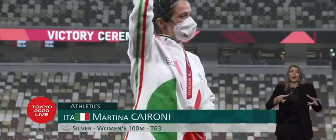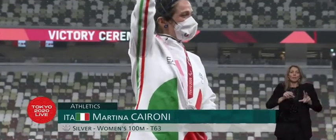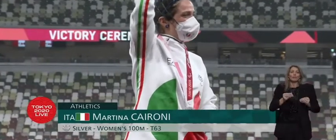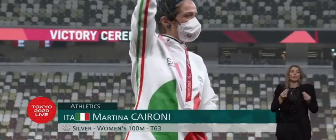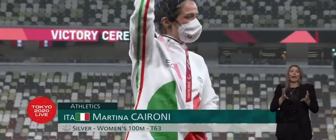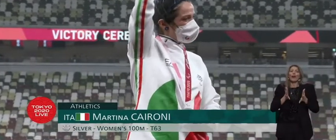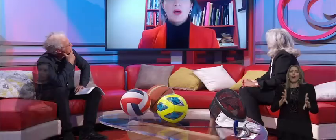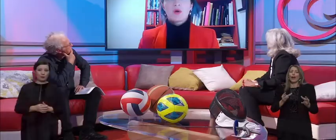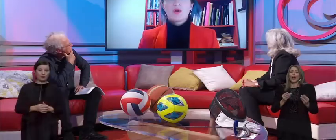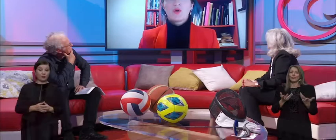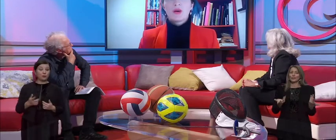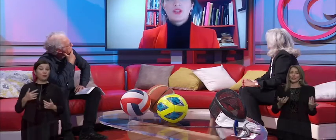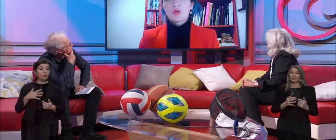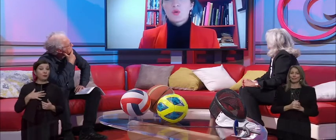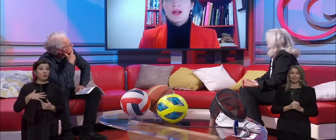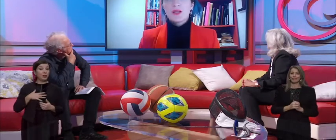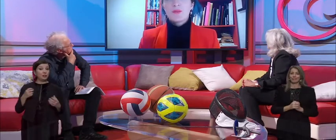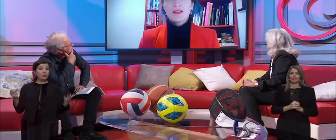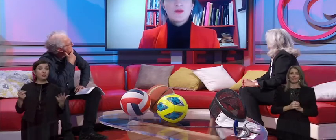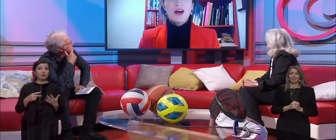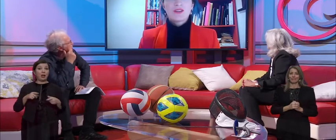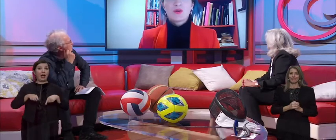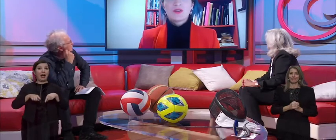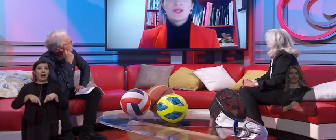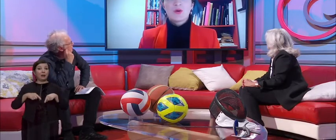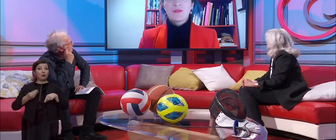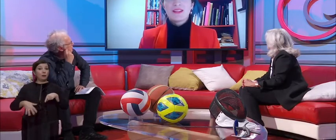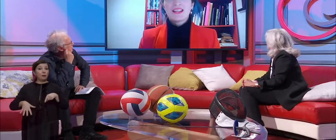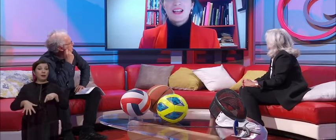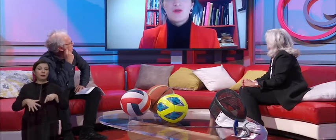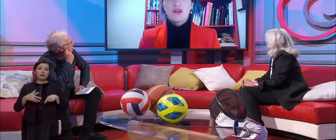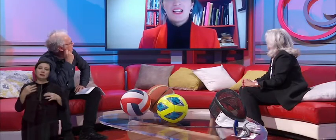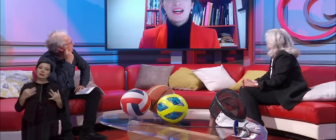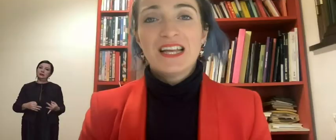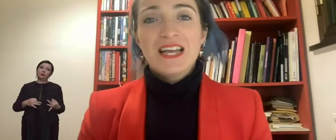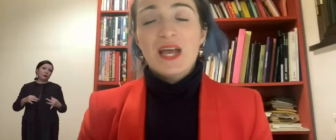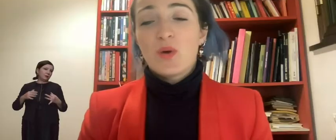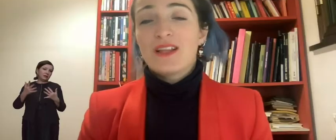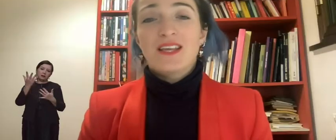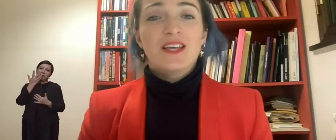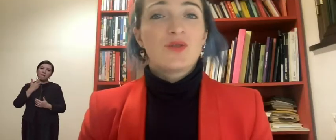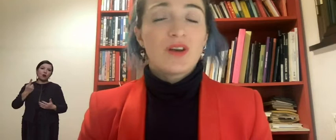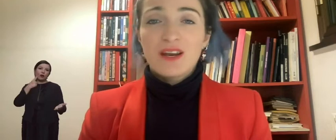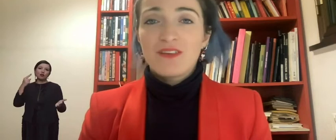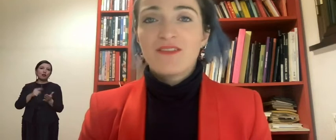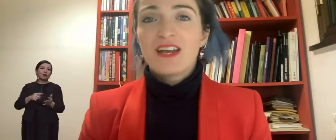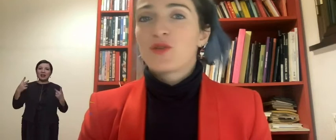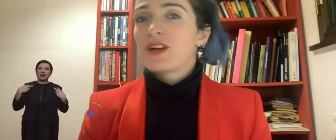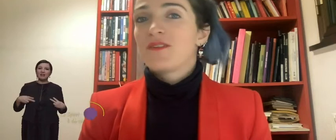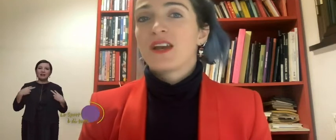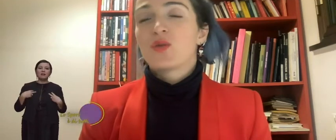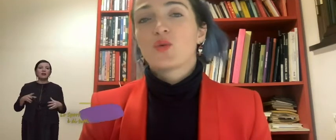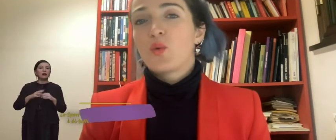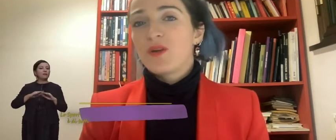Martina? Beh, quando a 18 anni perdi un arto sicuramente la voglia è quella di tornare a vivere